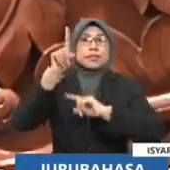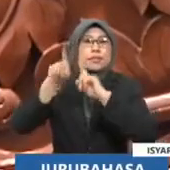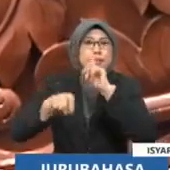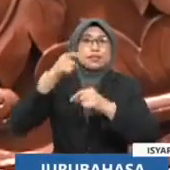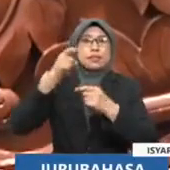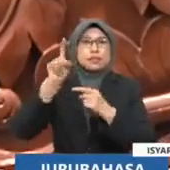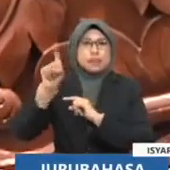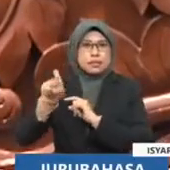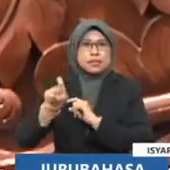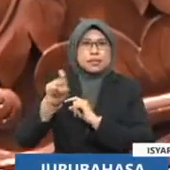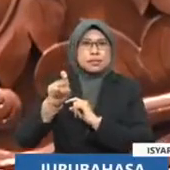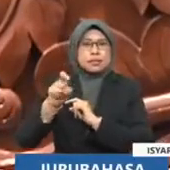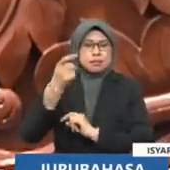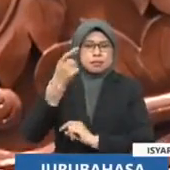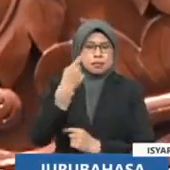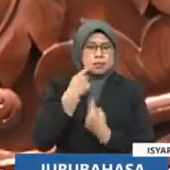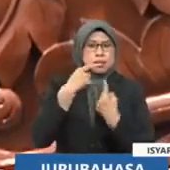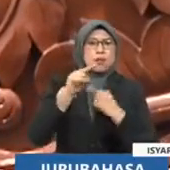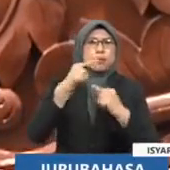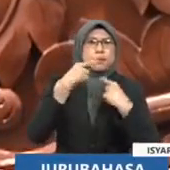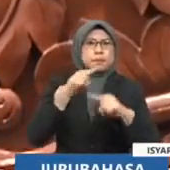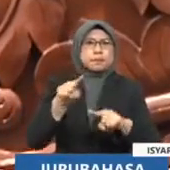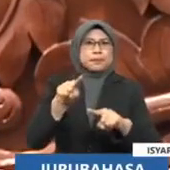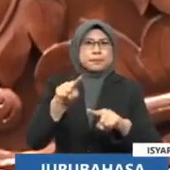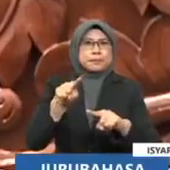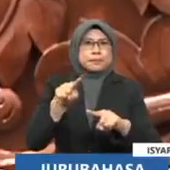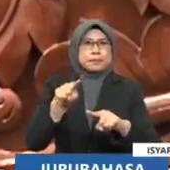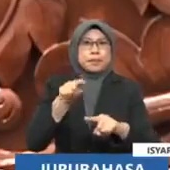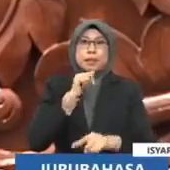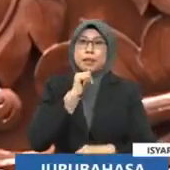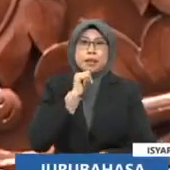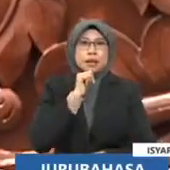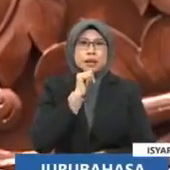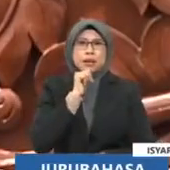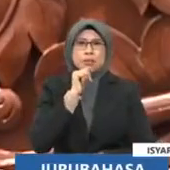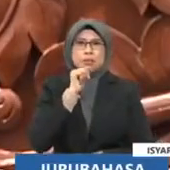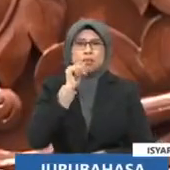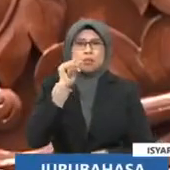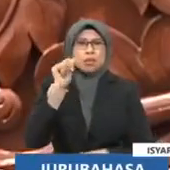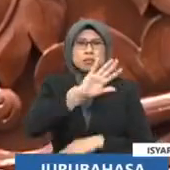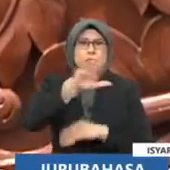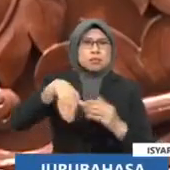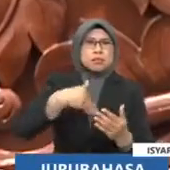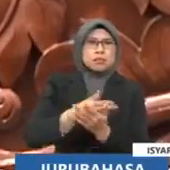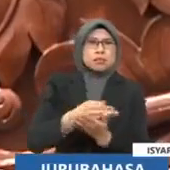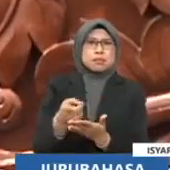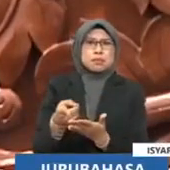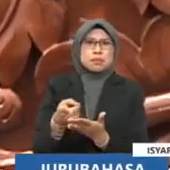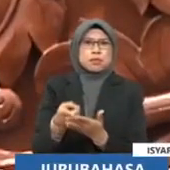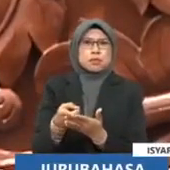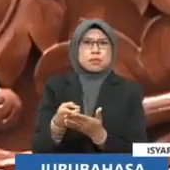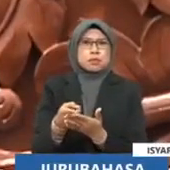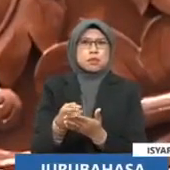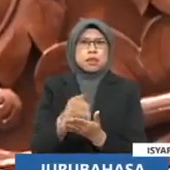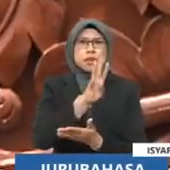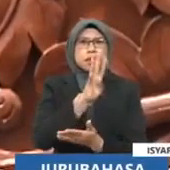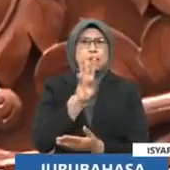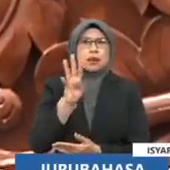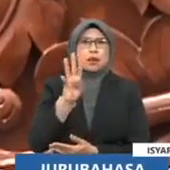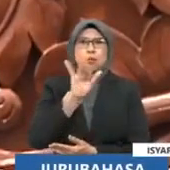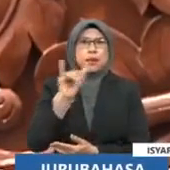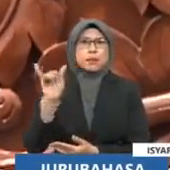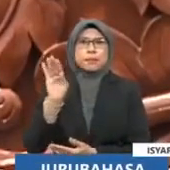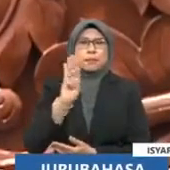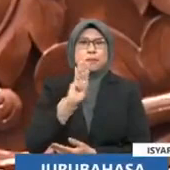katanya ada Jawa ditanya dan sebanyak mungkin pertanyaan dijawab bukan dibalut oleh hal yang hormat